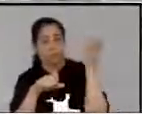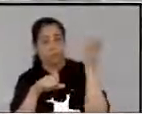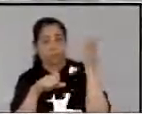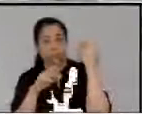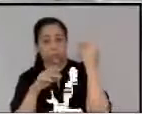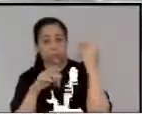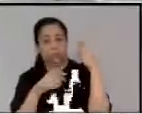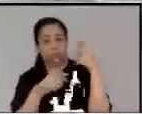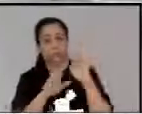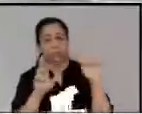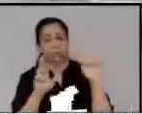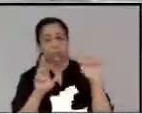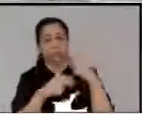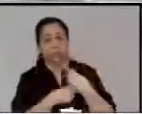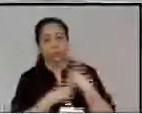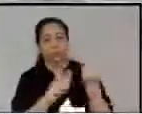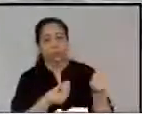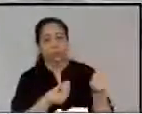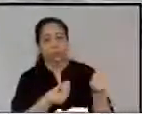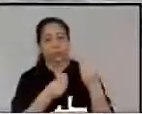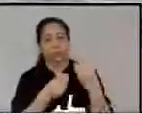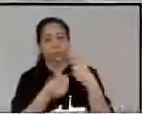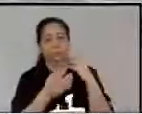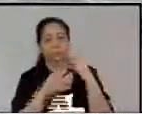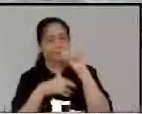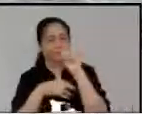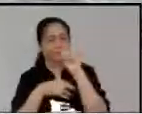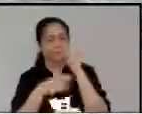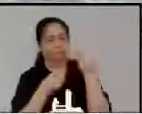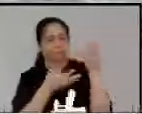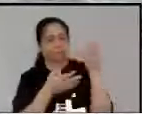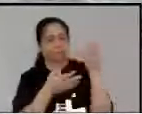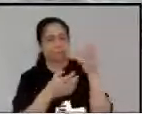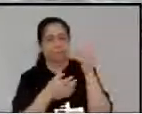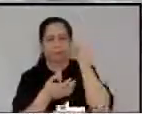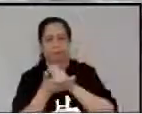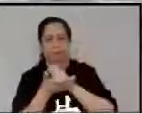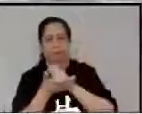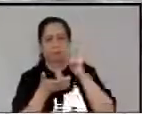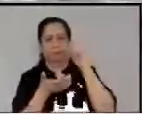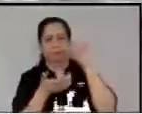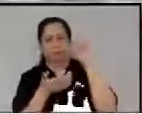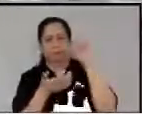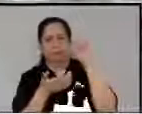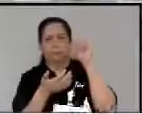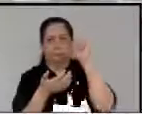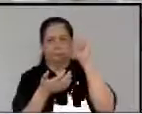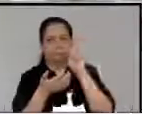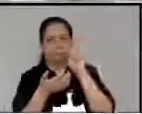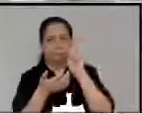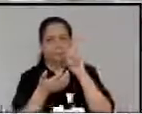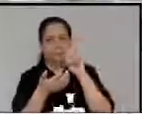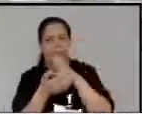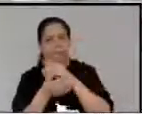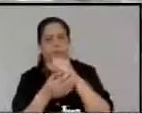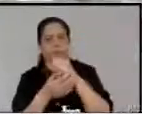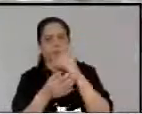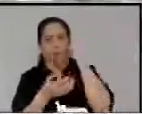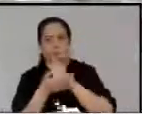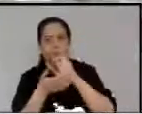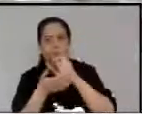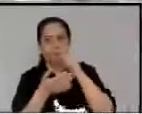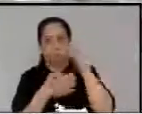Magandang umaga, Dayan. Narito tayo ngayon sa dalampasigan ng Sitio Apro ng Barangay Ibo dito sa Lapu-Lapu City. Sa makikita ninyo dito